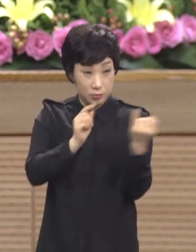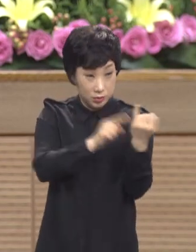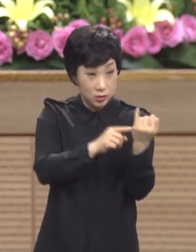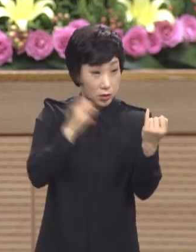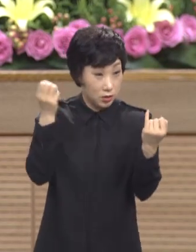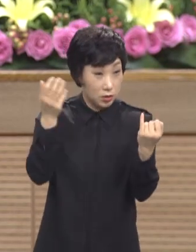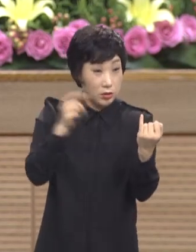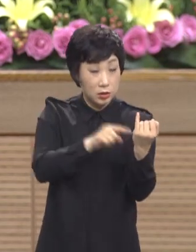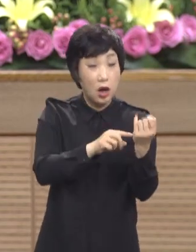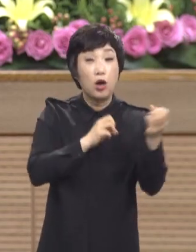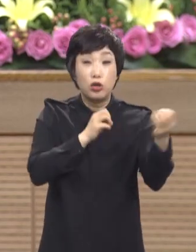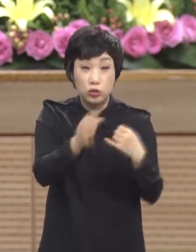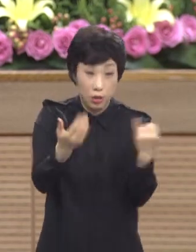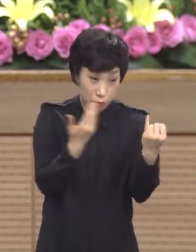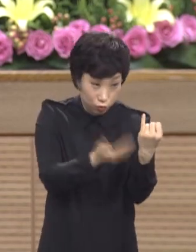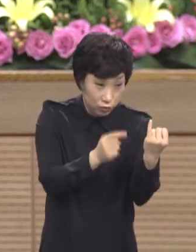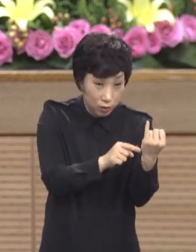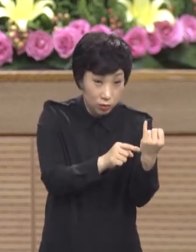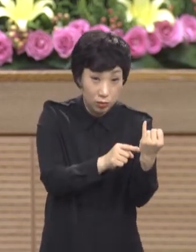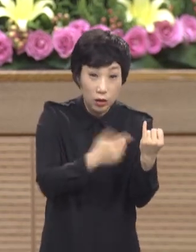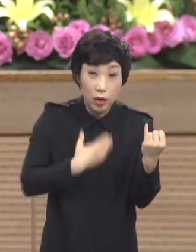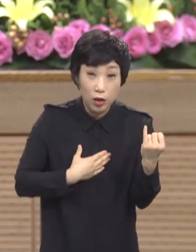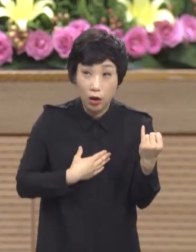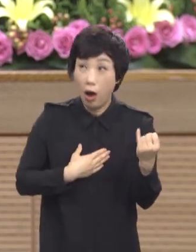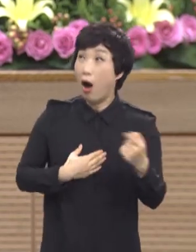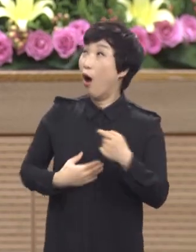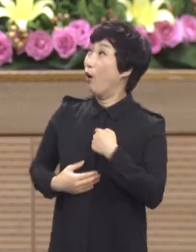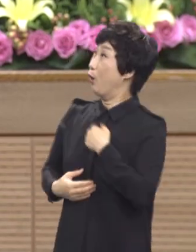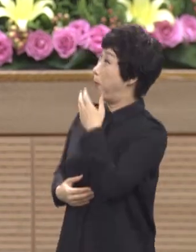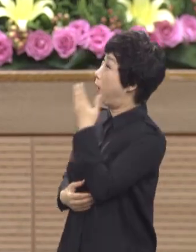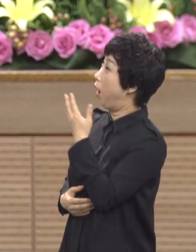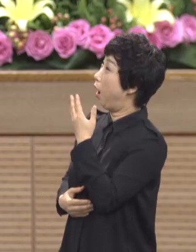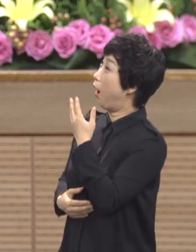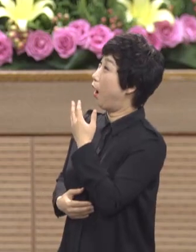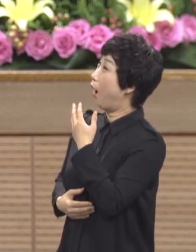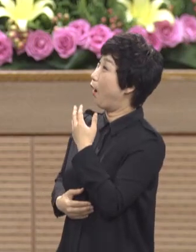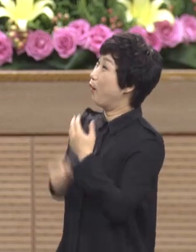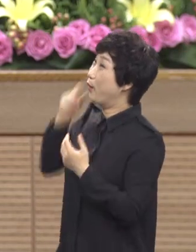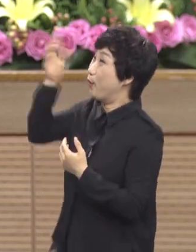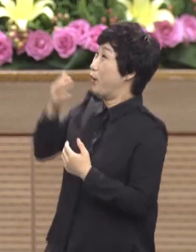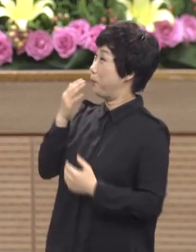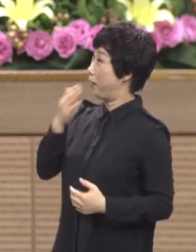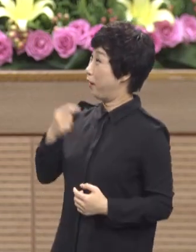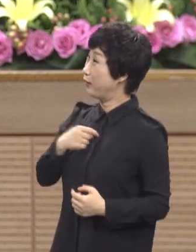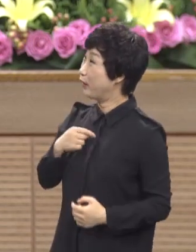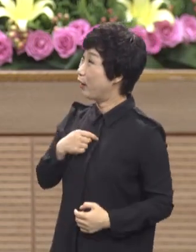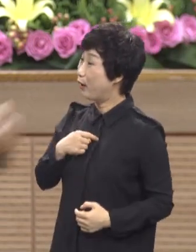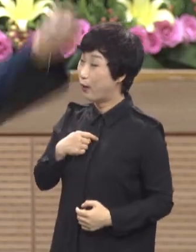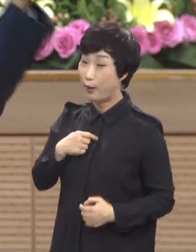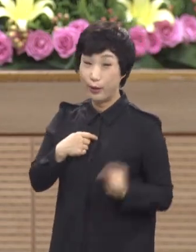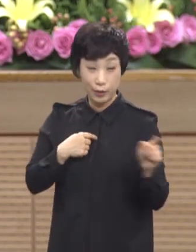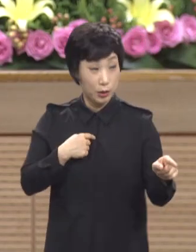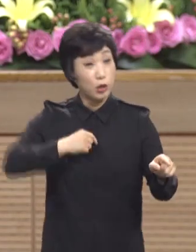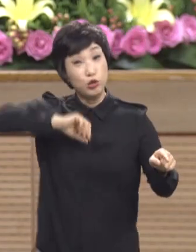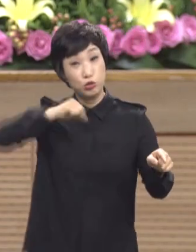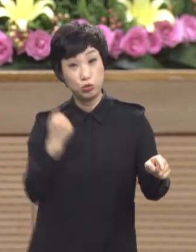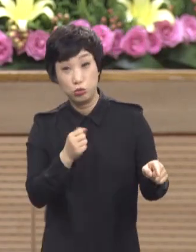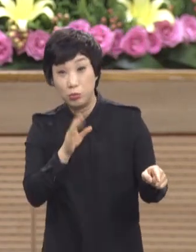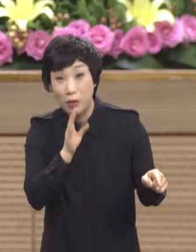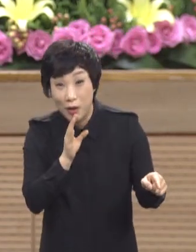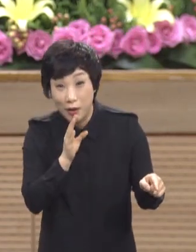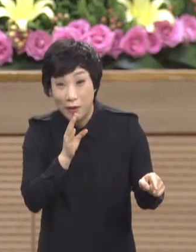이루어질 것이다. 어찌 내게 이런 영광이 있을 수 있습니까? 응? 받아들이는